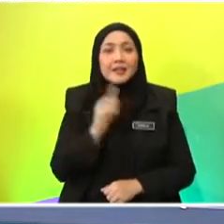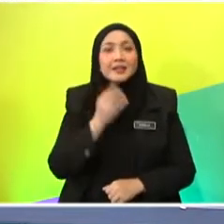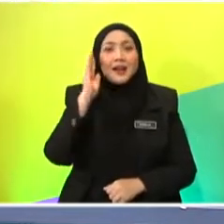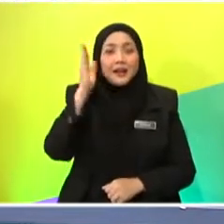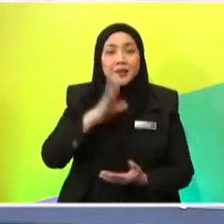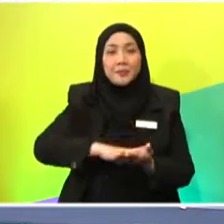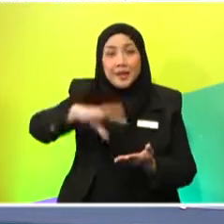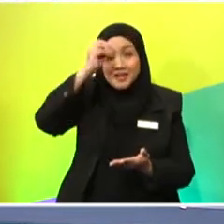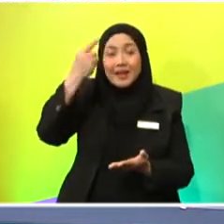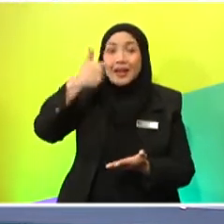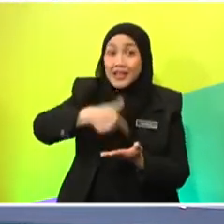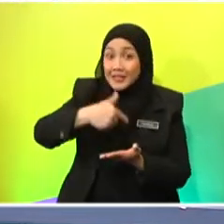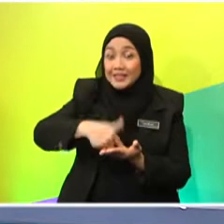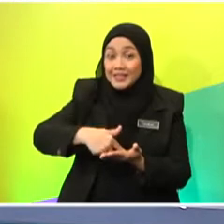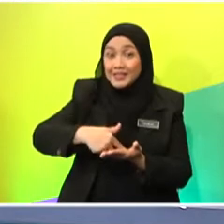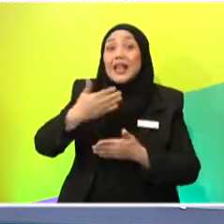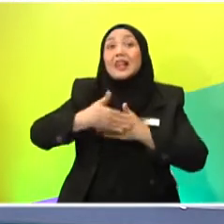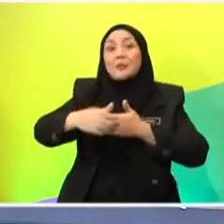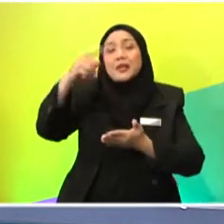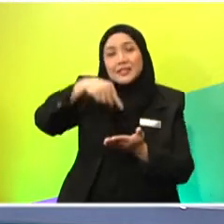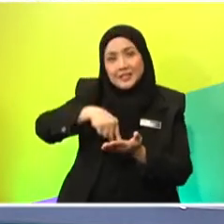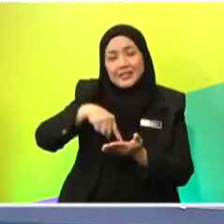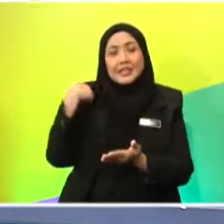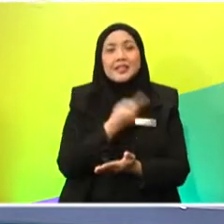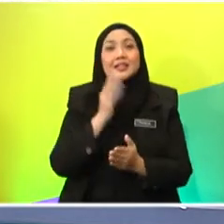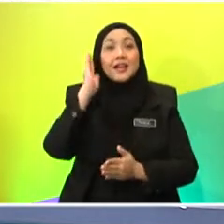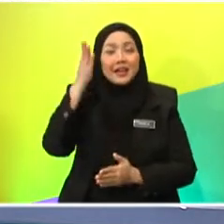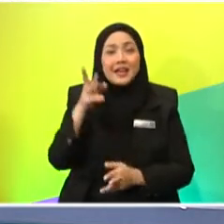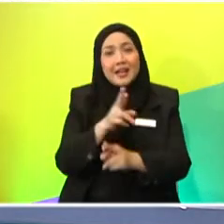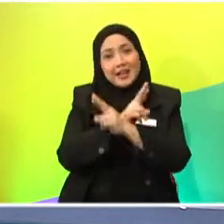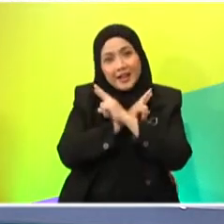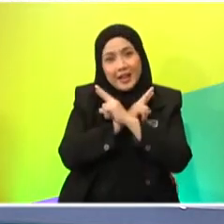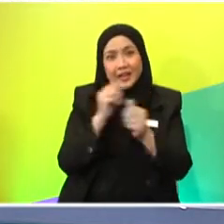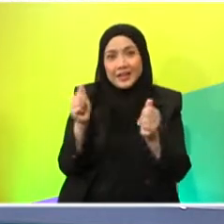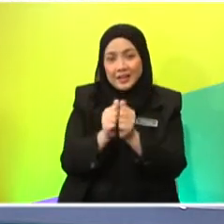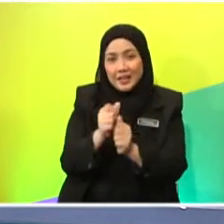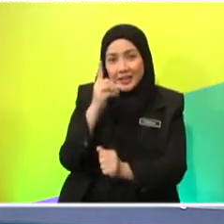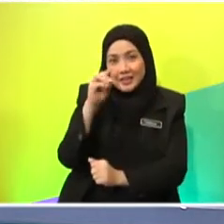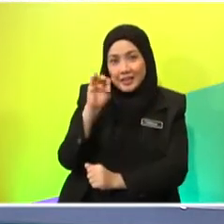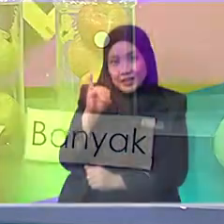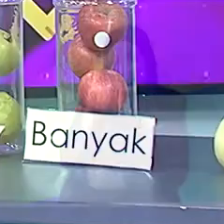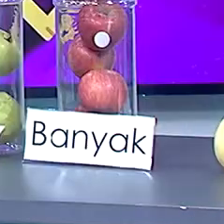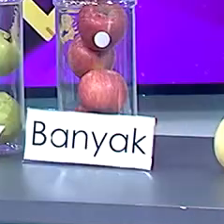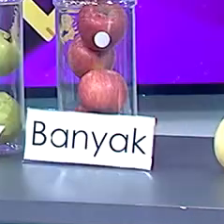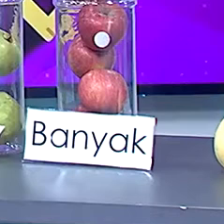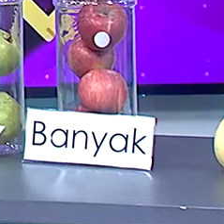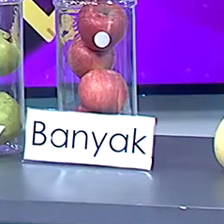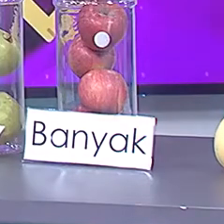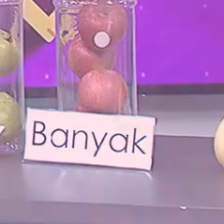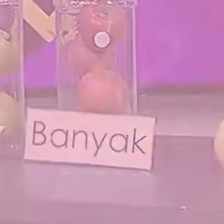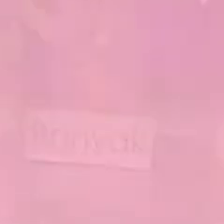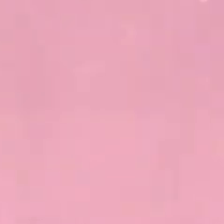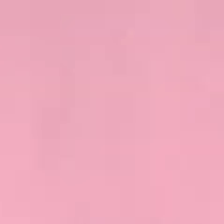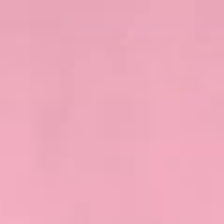Cikgu pada hari ini tapi jangan kemana-mana kita akan naik kembali selepas ini di TV GPM memang